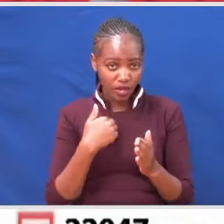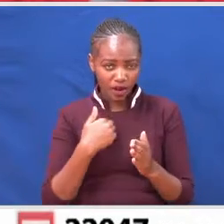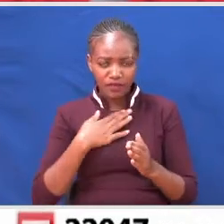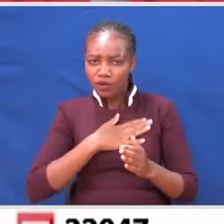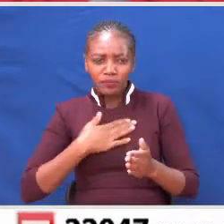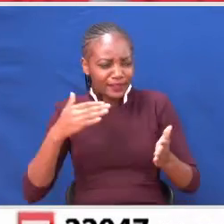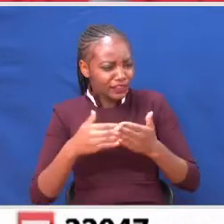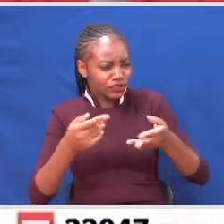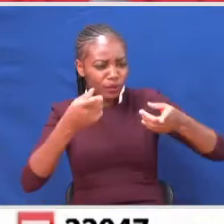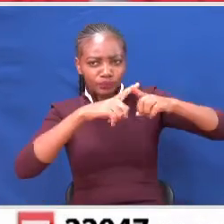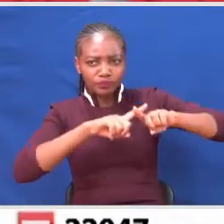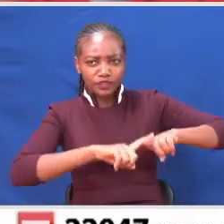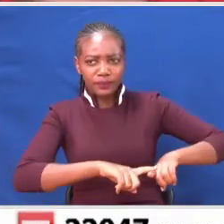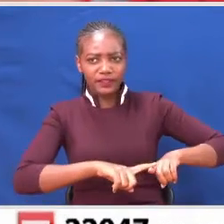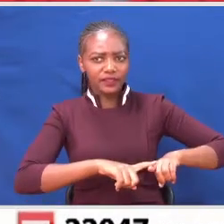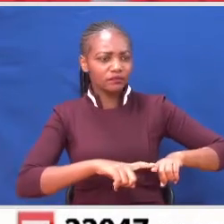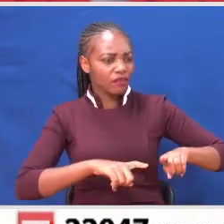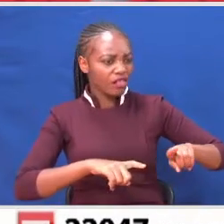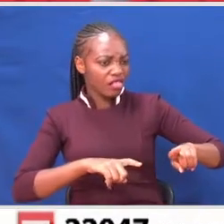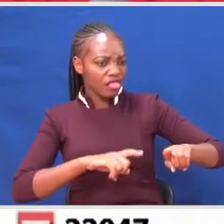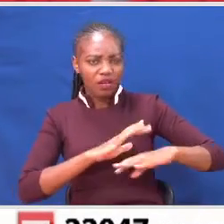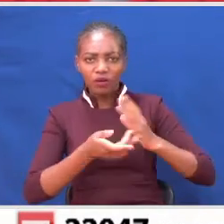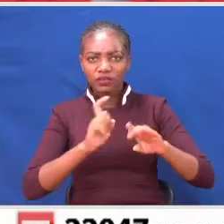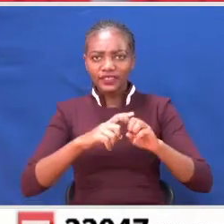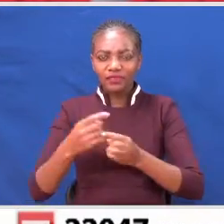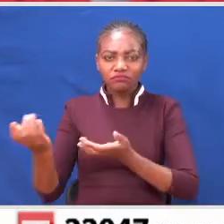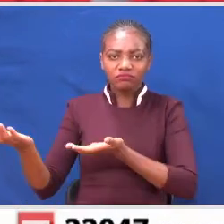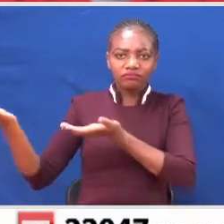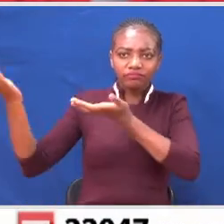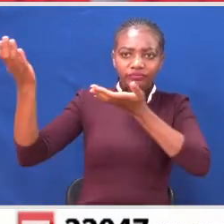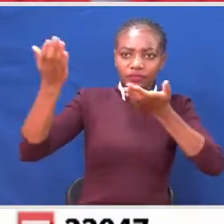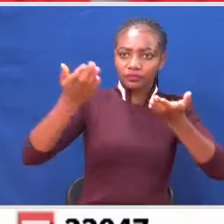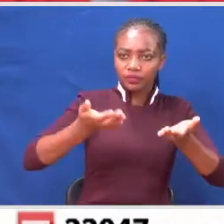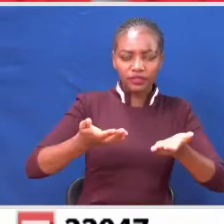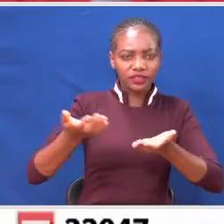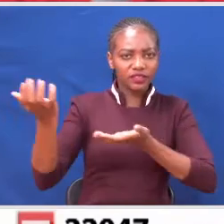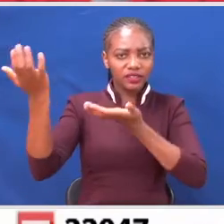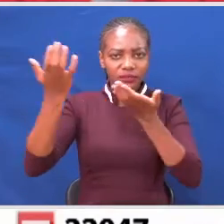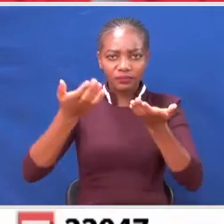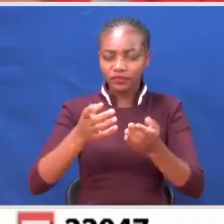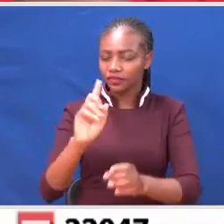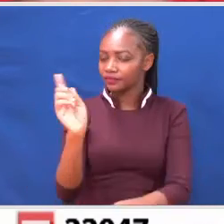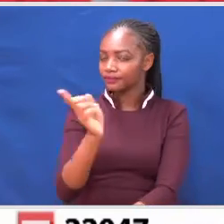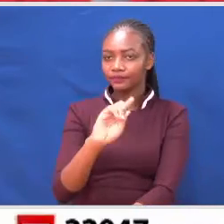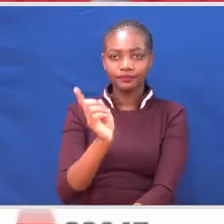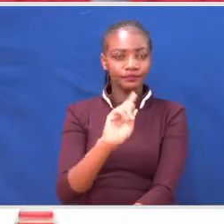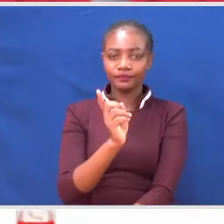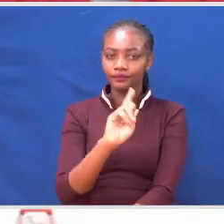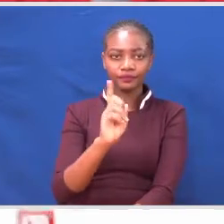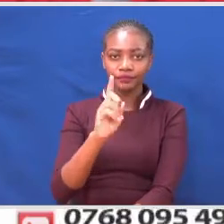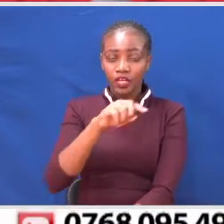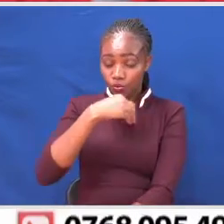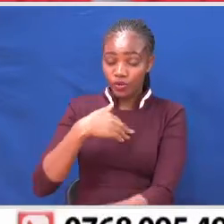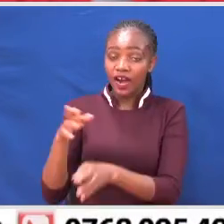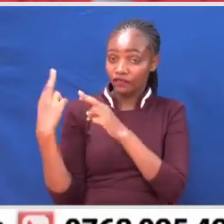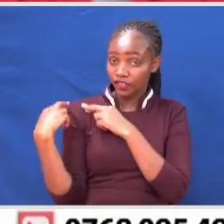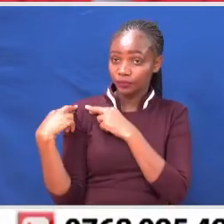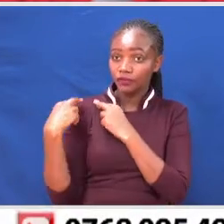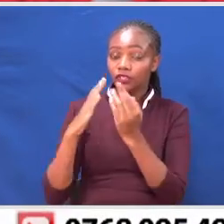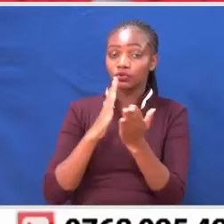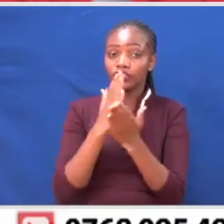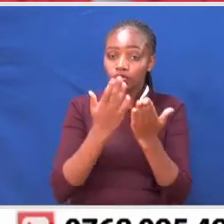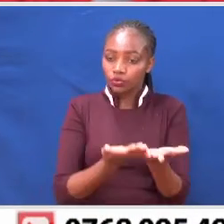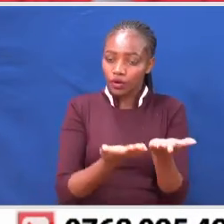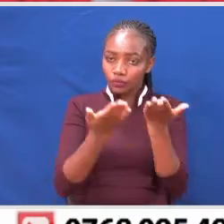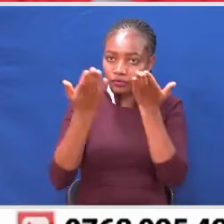tunategemea ya kwamba kila kitu ambacho tuwafanya yatoka nje ya nchi yetu